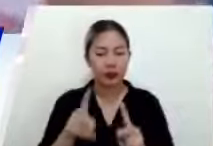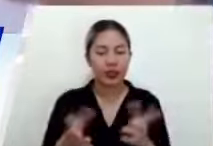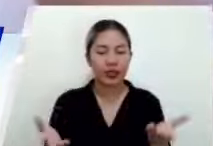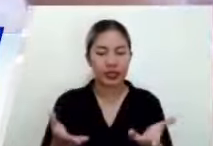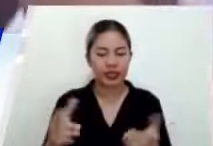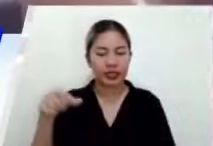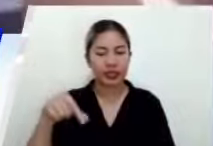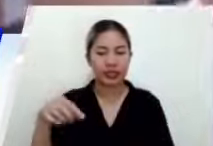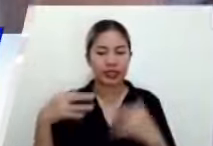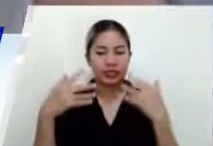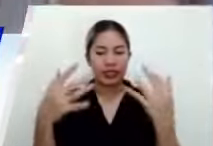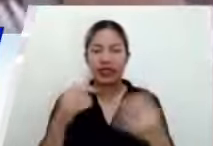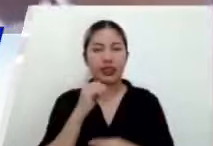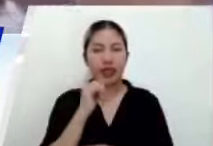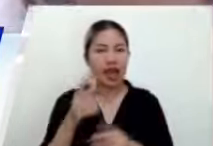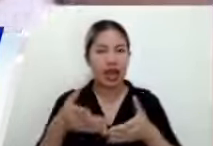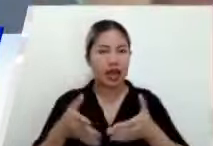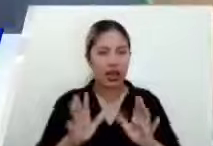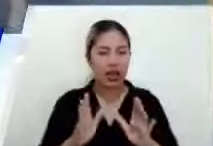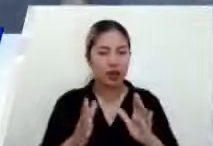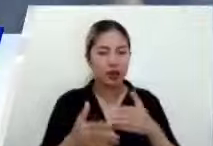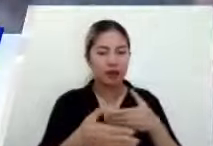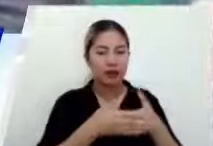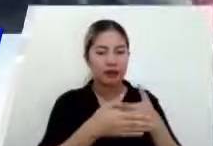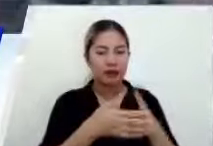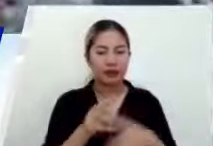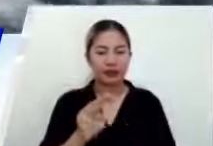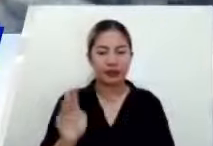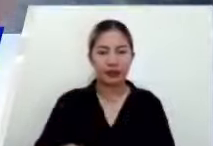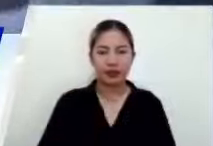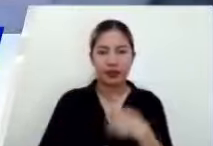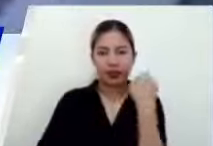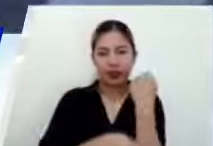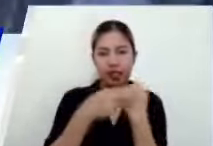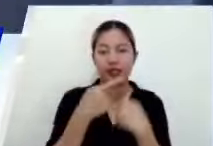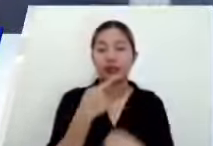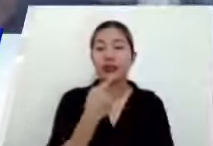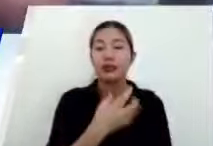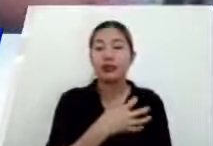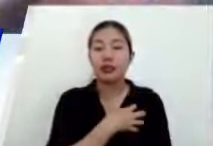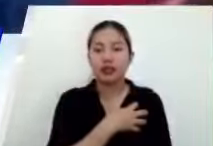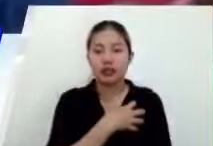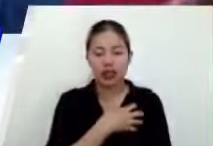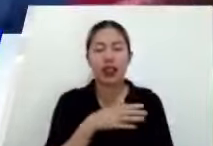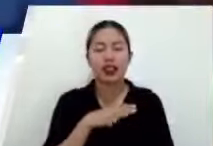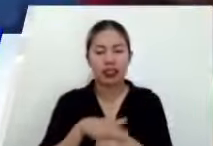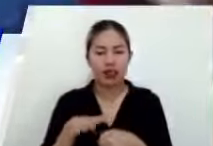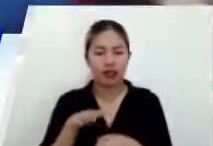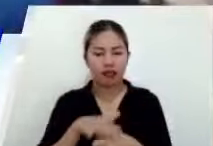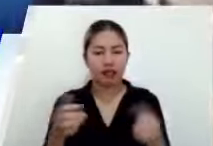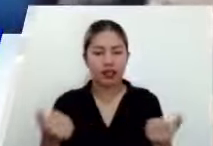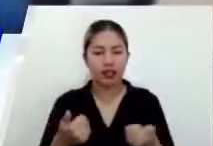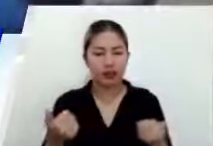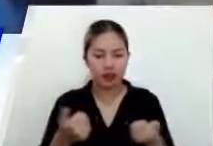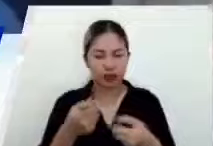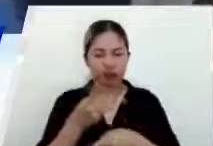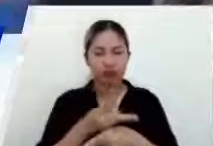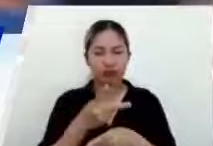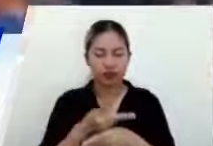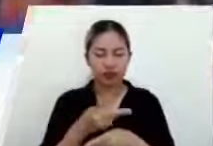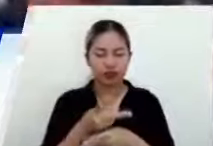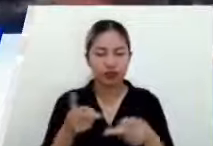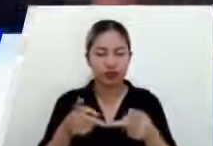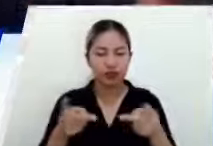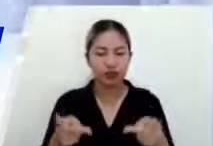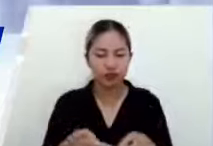sa Manila Hotel. Una naman ang sinabi ng Manila Police District na may sapat silang puwersa para bantayan ang lugar. Bukod sa mga pulis, may